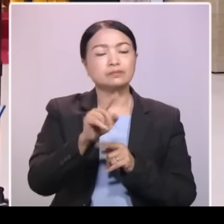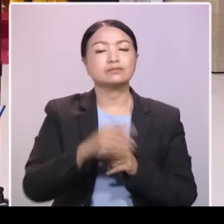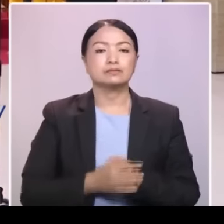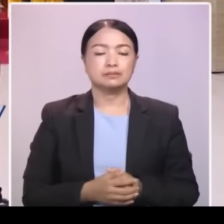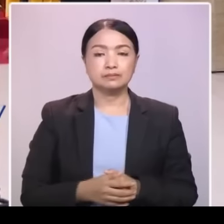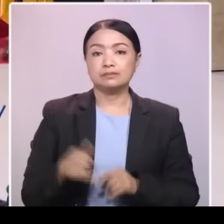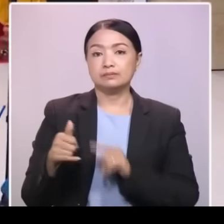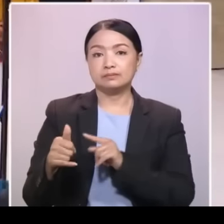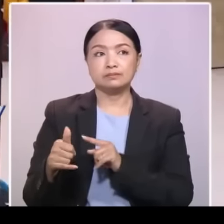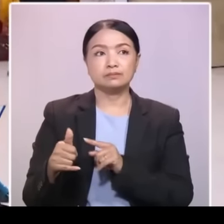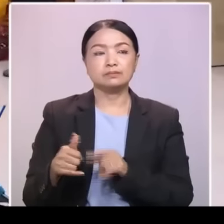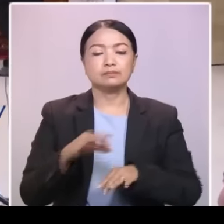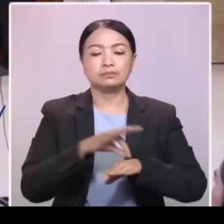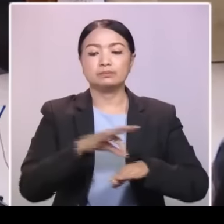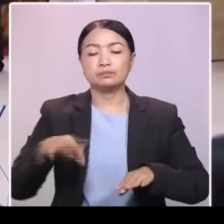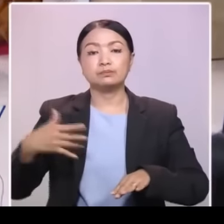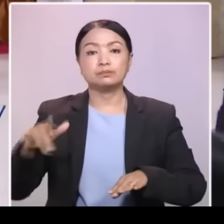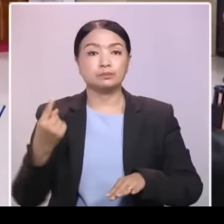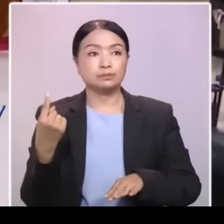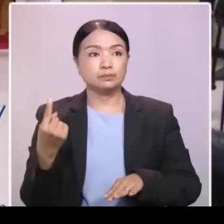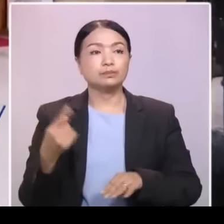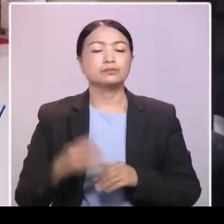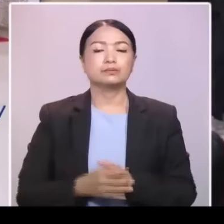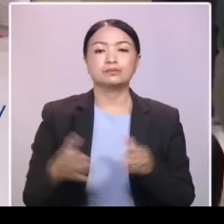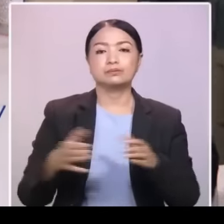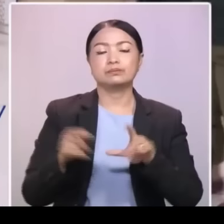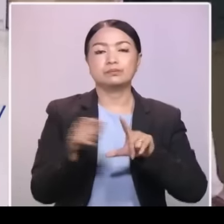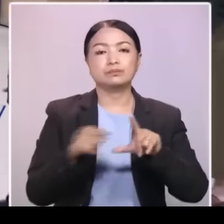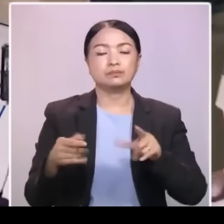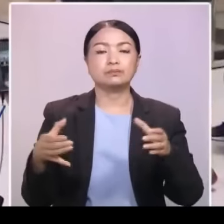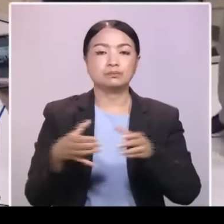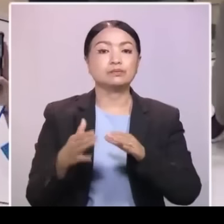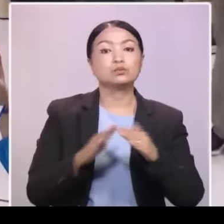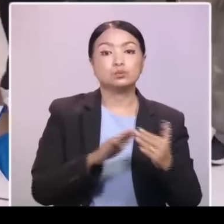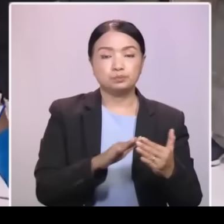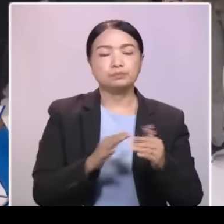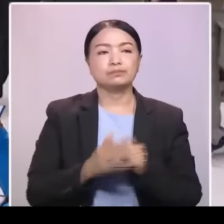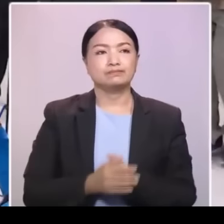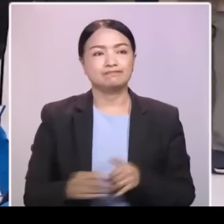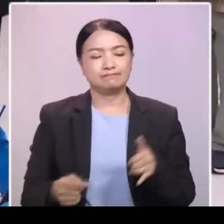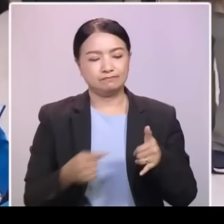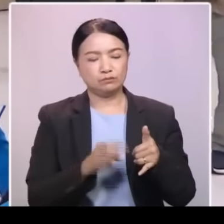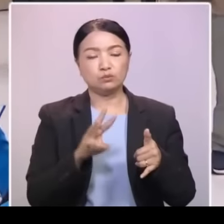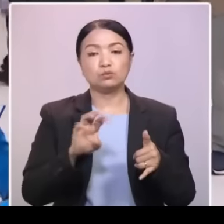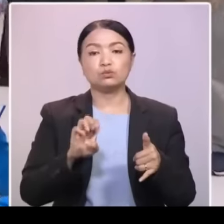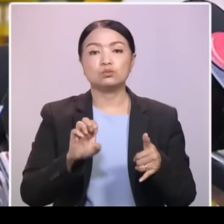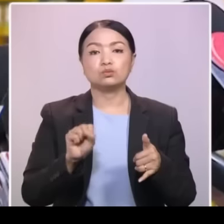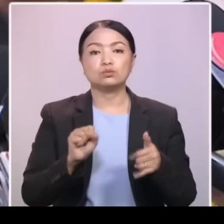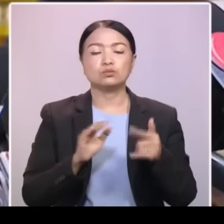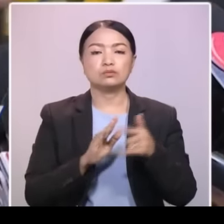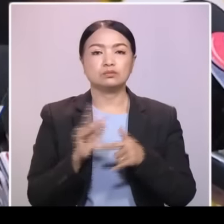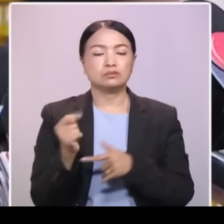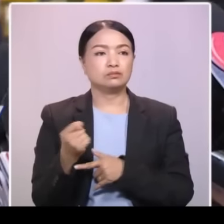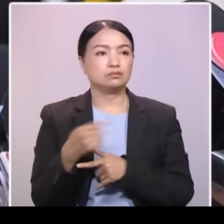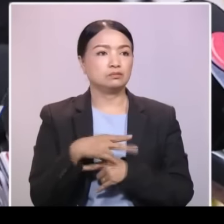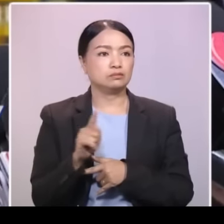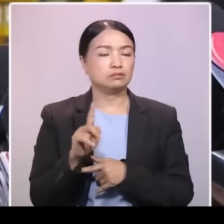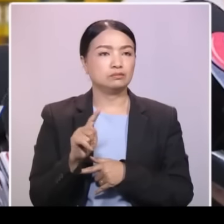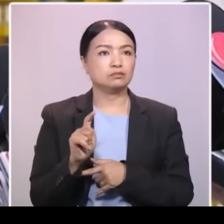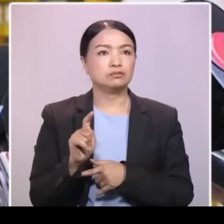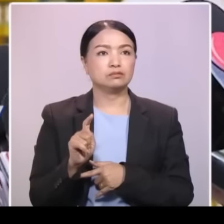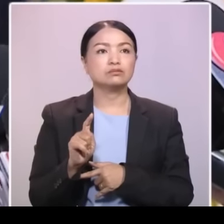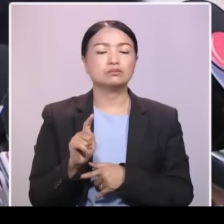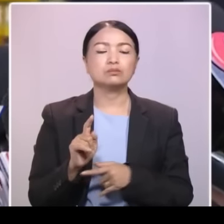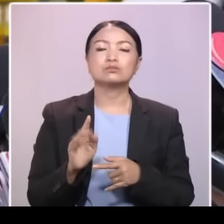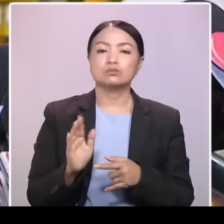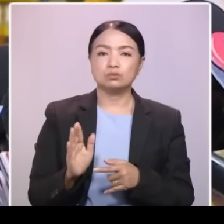ติพาดาต้องพ้นจากตำแหน่งด้วยเหตุที่พรรคก้าวไกลถูกยุบนั้นนะคะนายวิสุทธิ์ชัยนรุณประธานวิปรัฐบาลบอกว่าจะต้